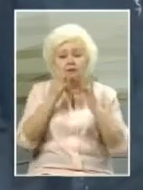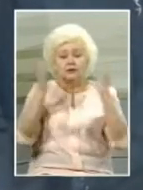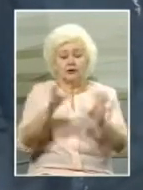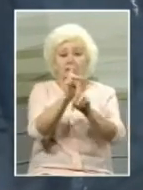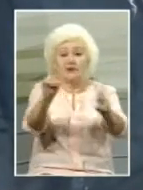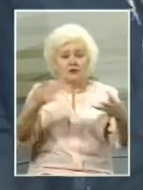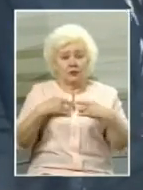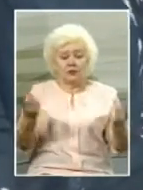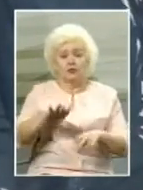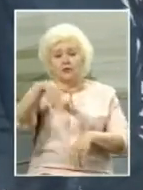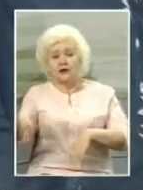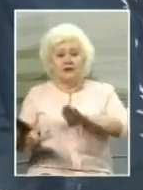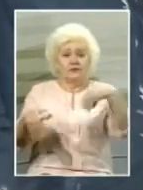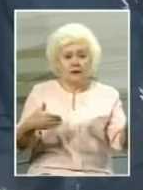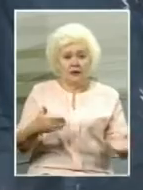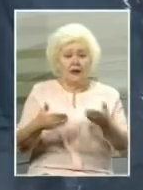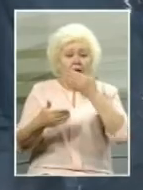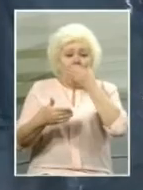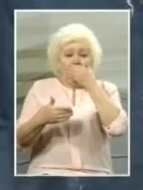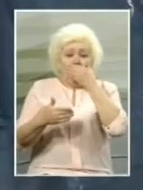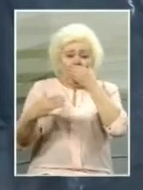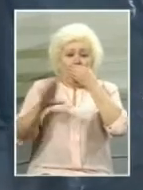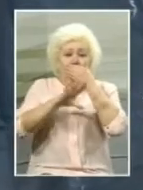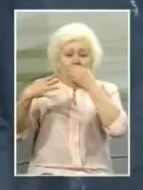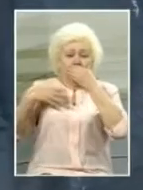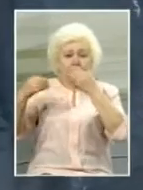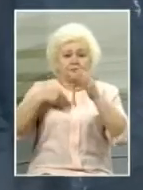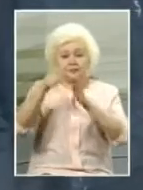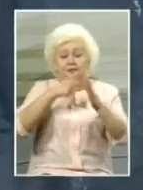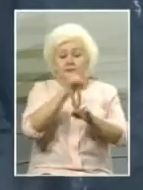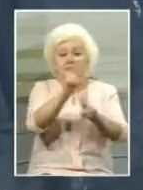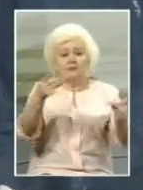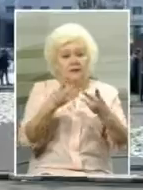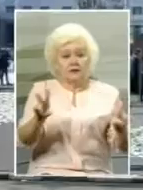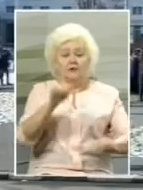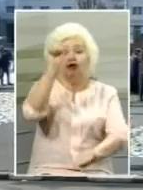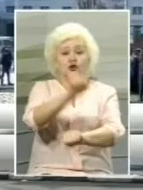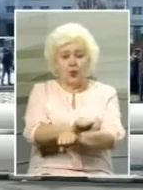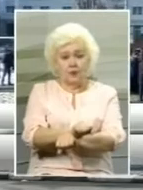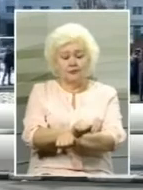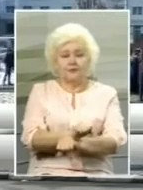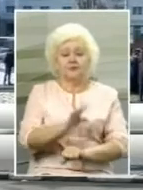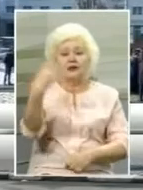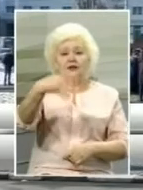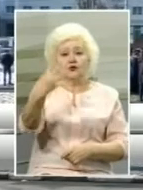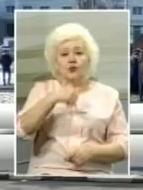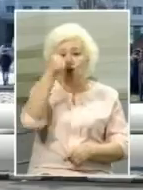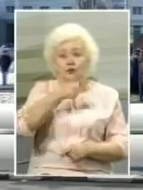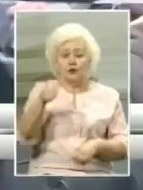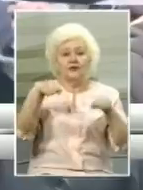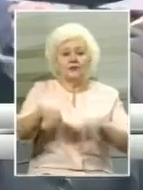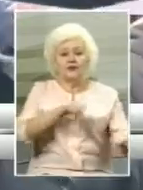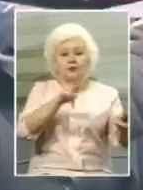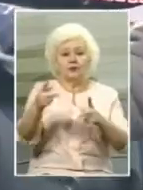сейчас. Ни левые, ни правые, ни во Львове, ни в Донецке, нигде. Никому не нужны. Сдохните. 4 десятки років в